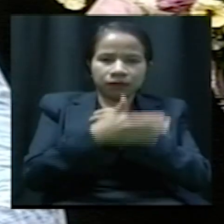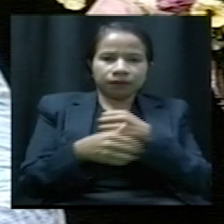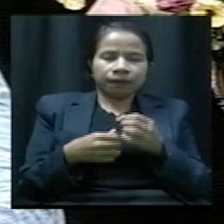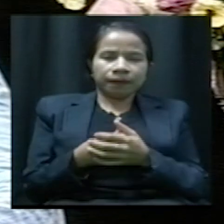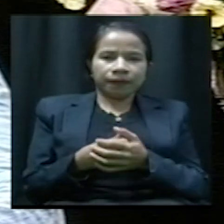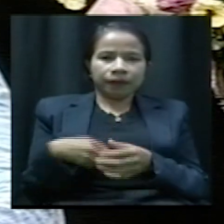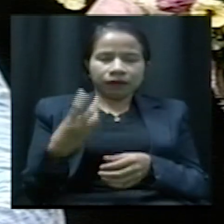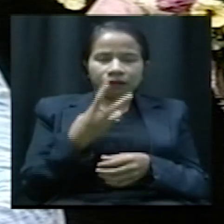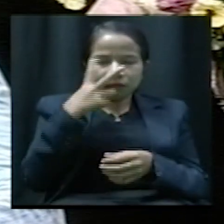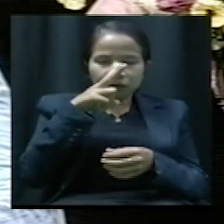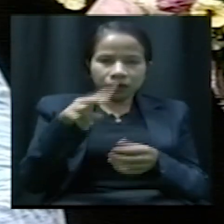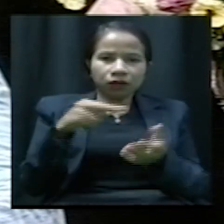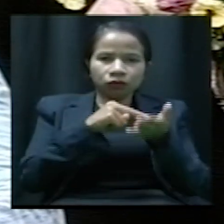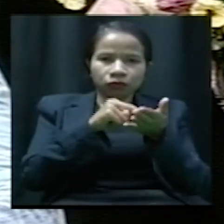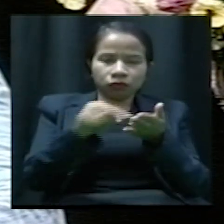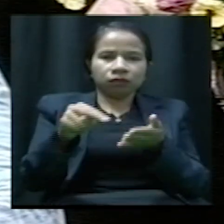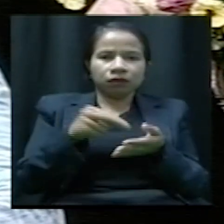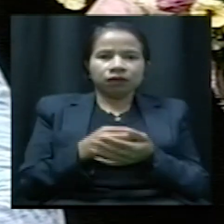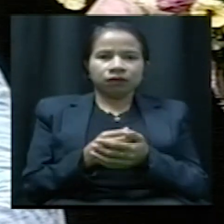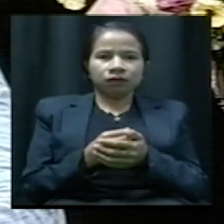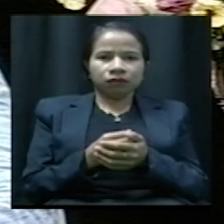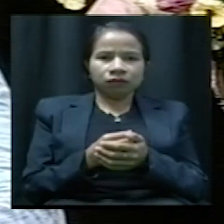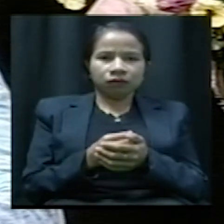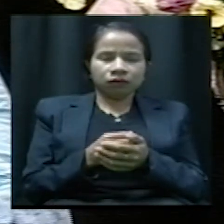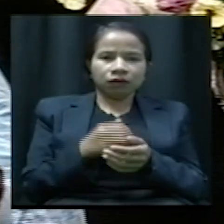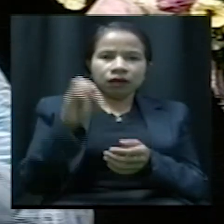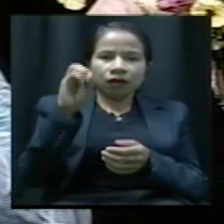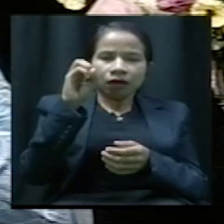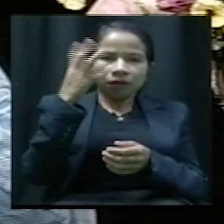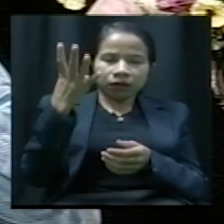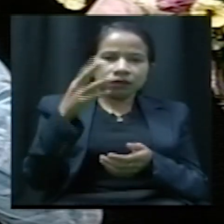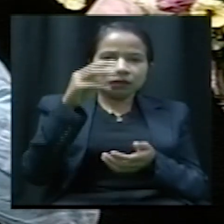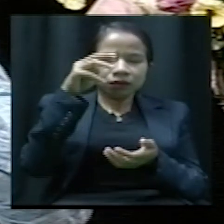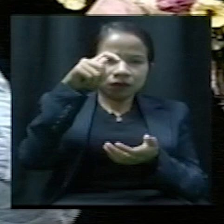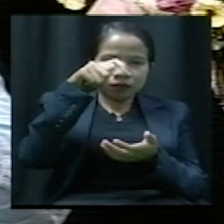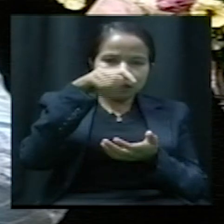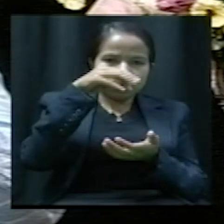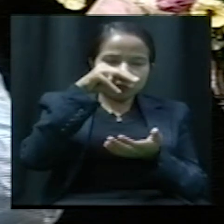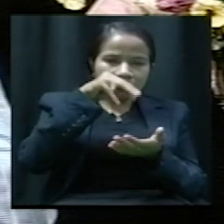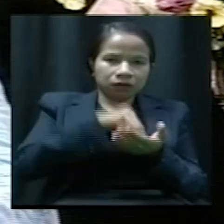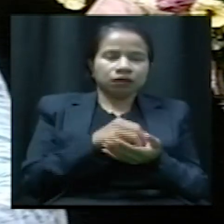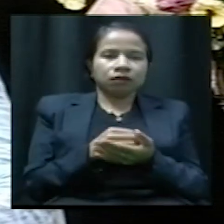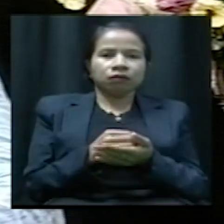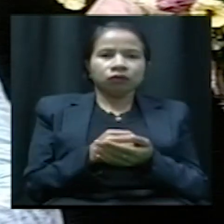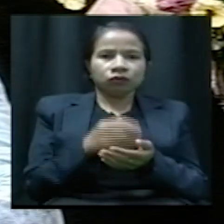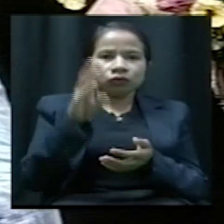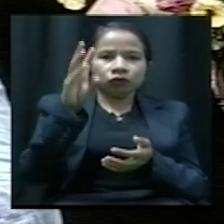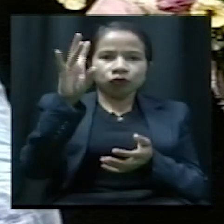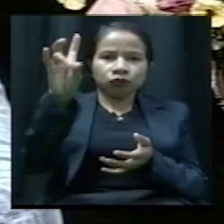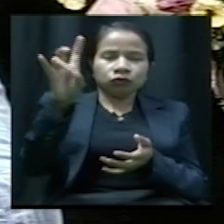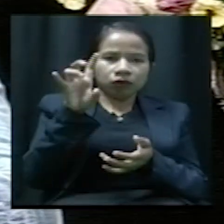amimos hare numero mansa 14,792 ga 39%